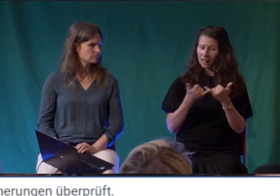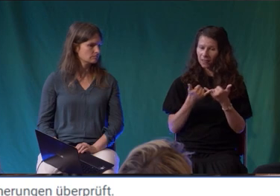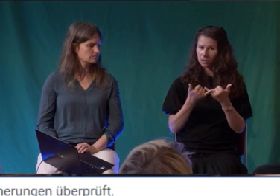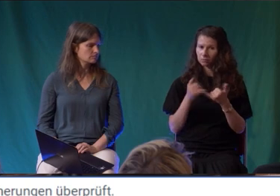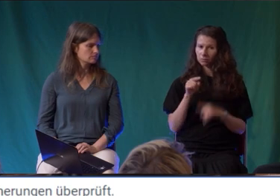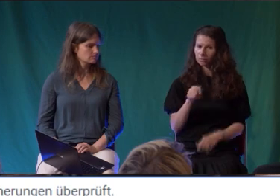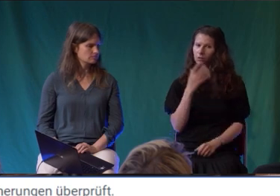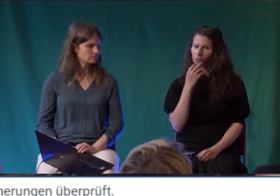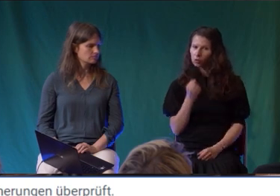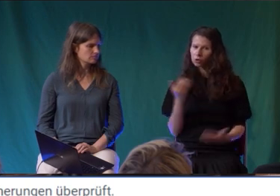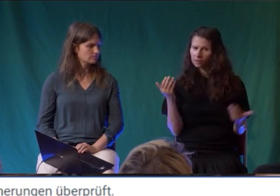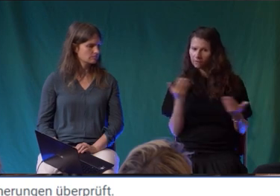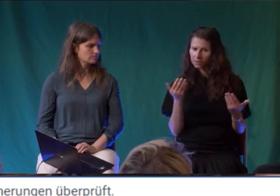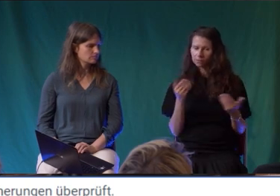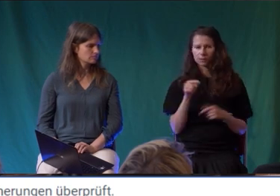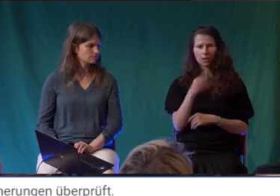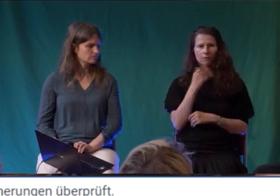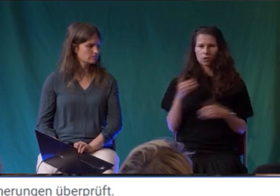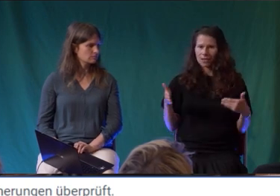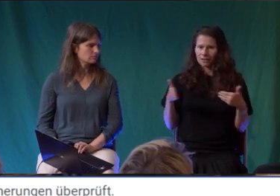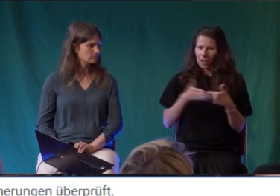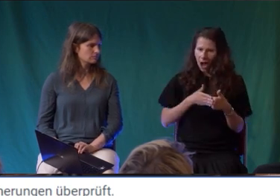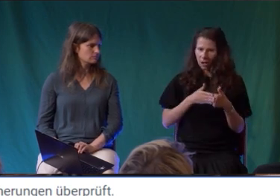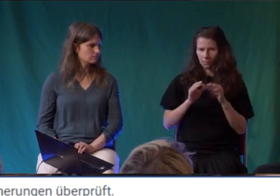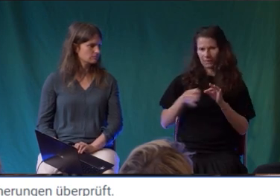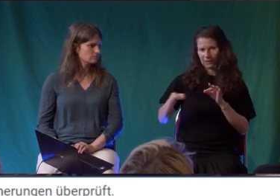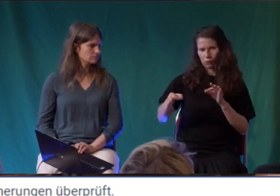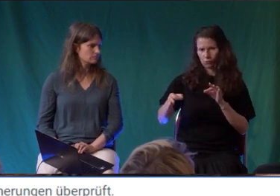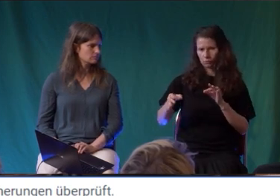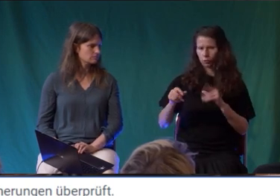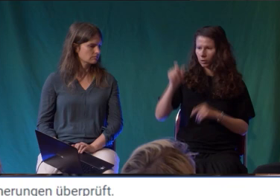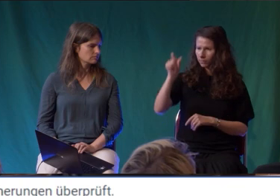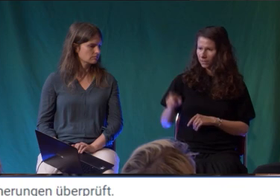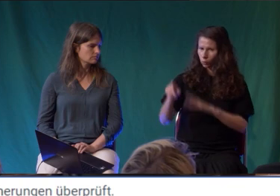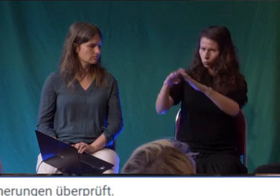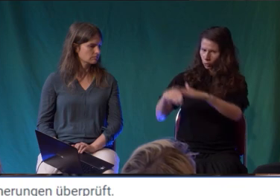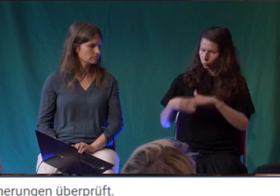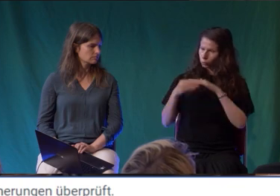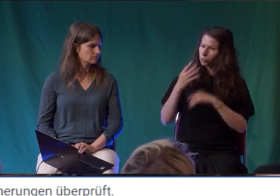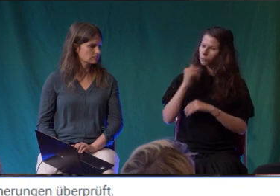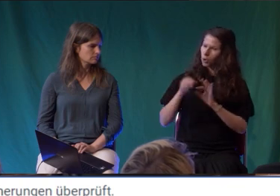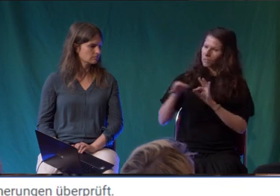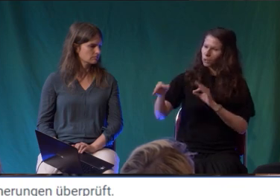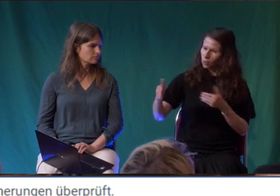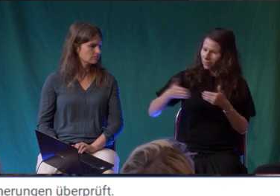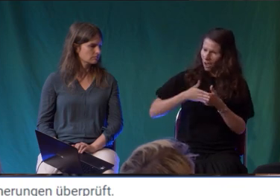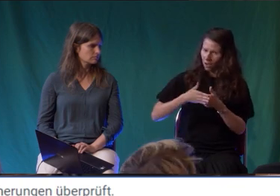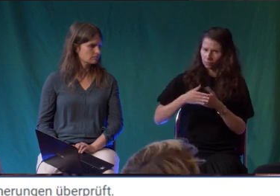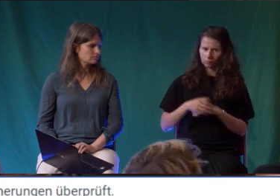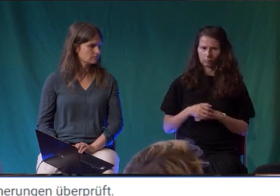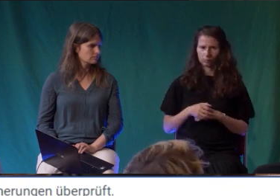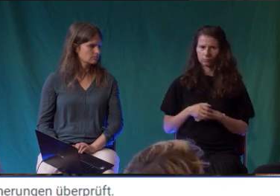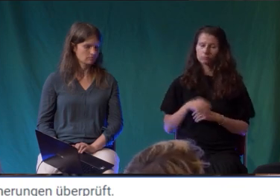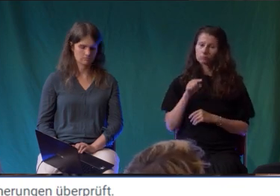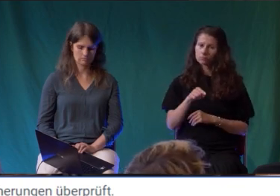sich oder haben beschrieben dass sie sich eigentlich eine sehr enge Beziehung zu ihren Unterstützungspersonen wünschen sie würden am liebsten